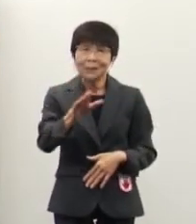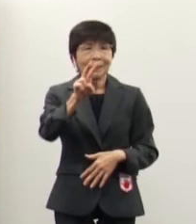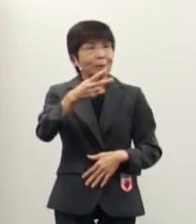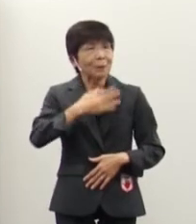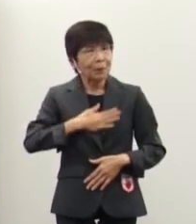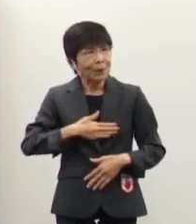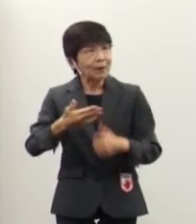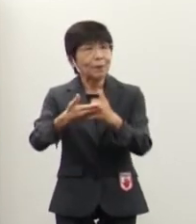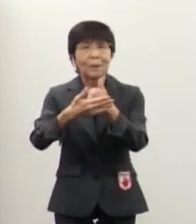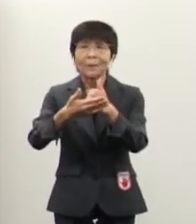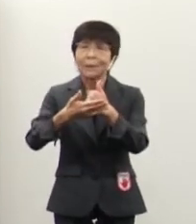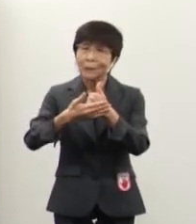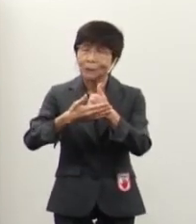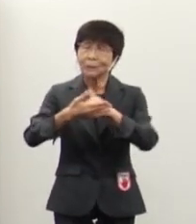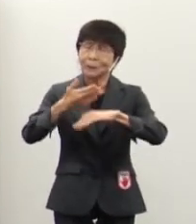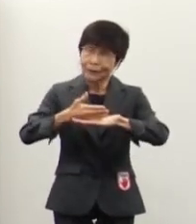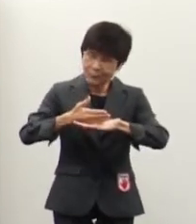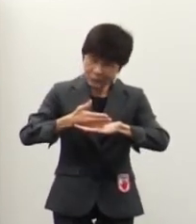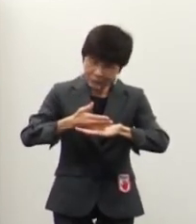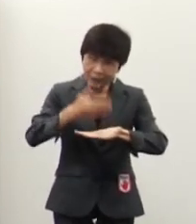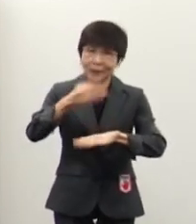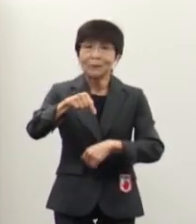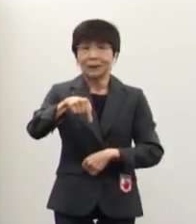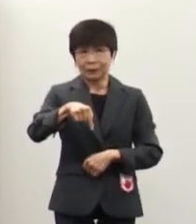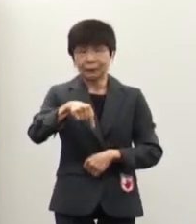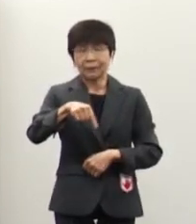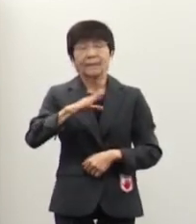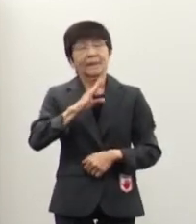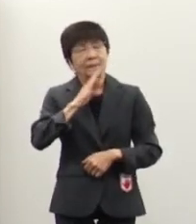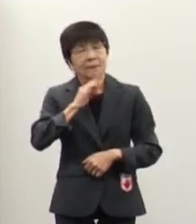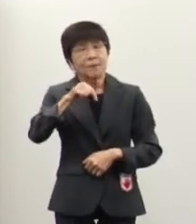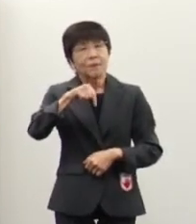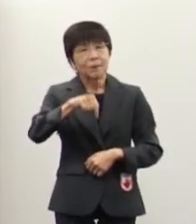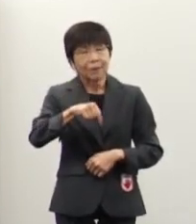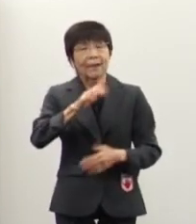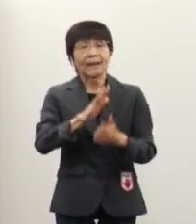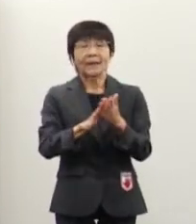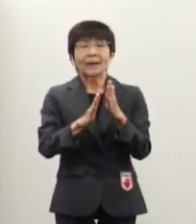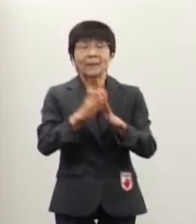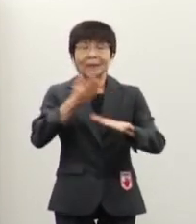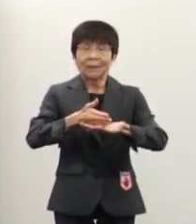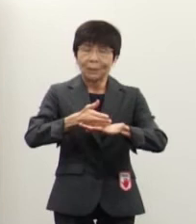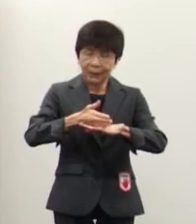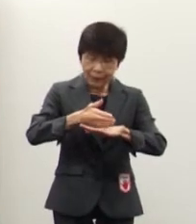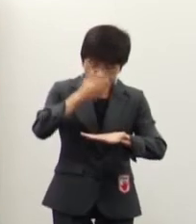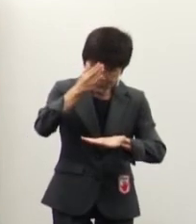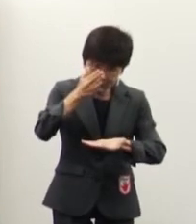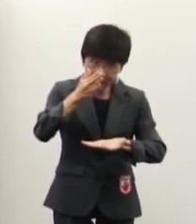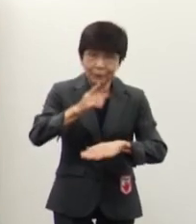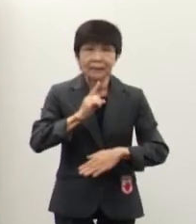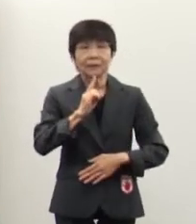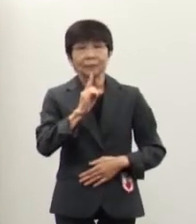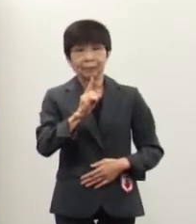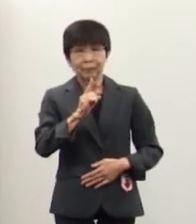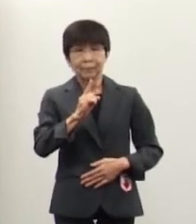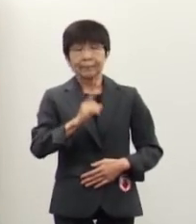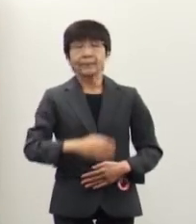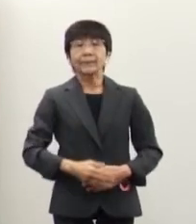ご協力の成果賜物でありまして、この場をお借りいたしまして改めて厚く御礼を申し上げます。